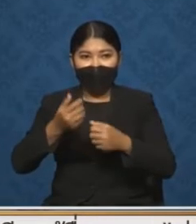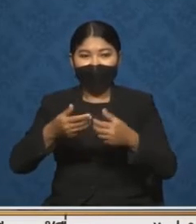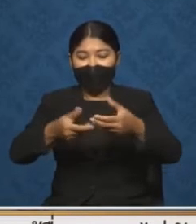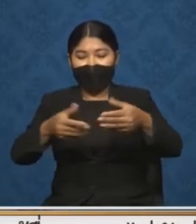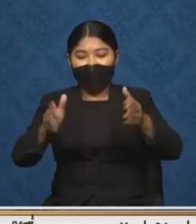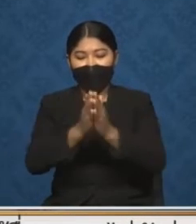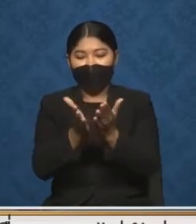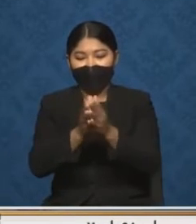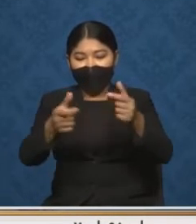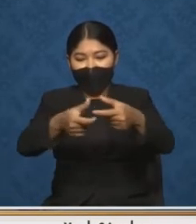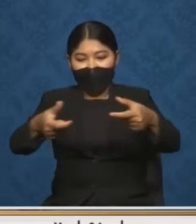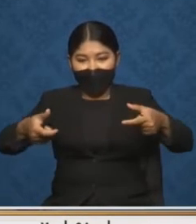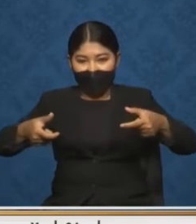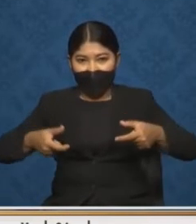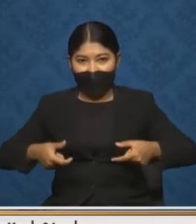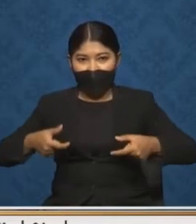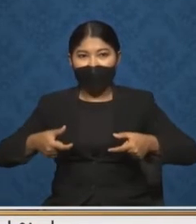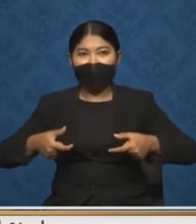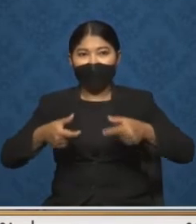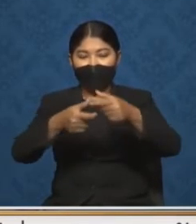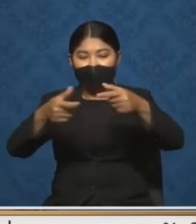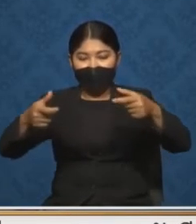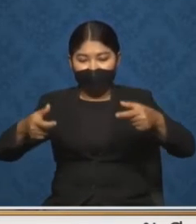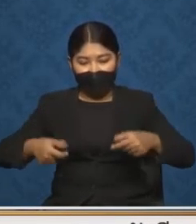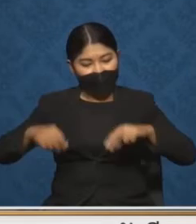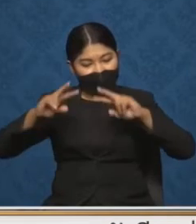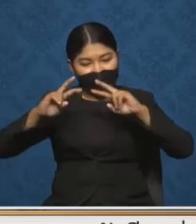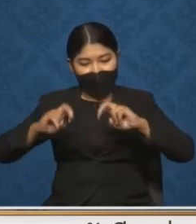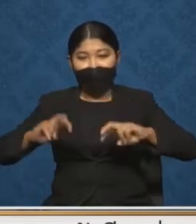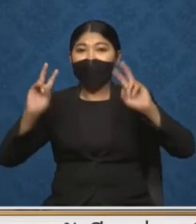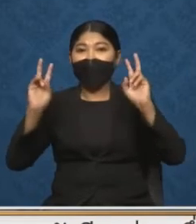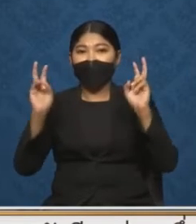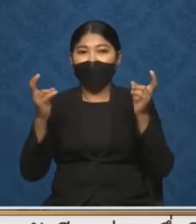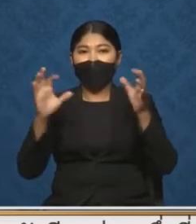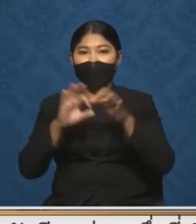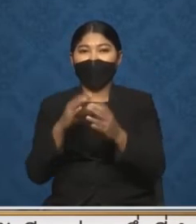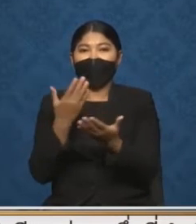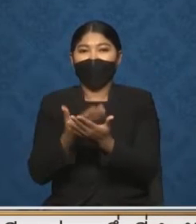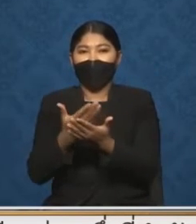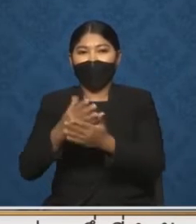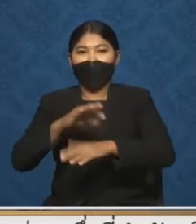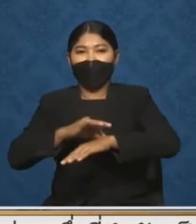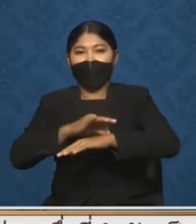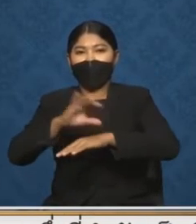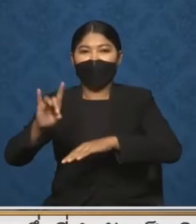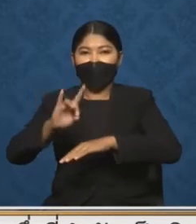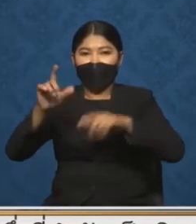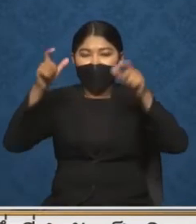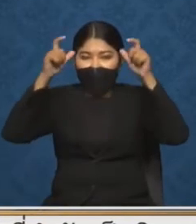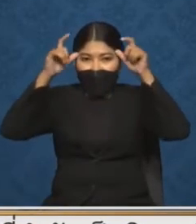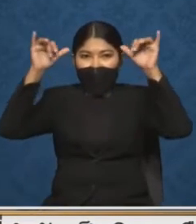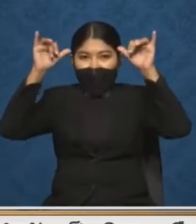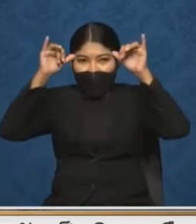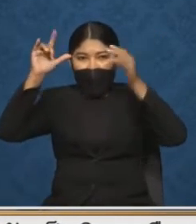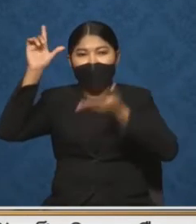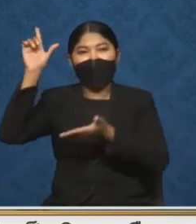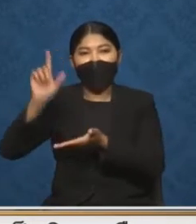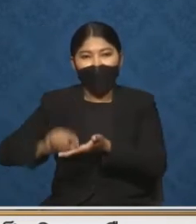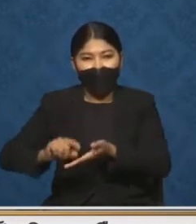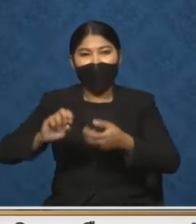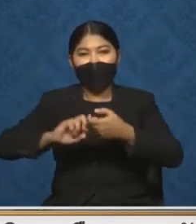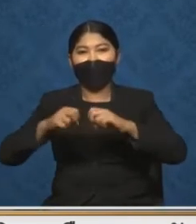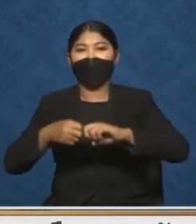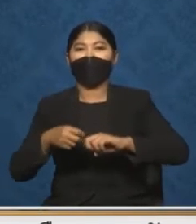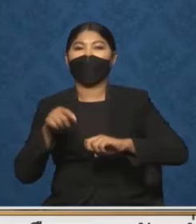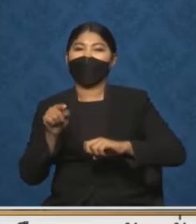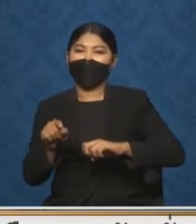รายงานผลการพธญาณาศึกษา ยะติ เรื่องราคา หนังสัตวโคกระเบือตกต่ำซึ่ร